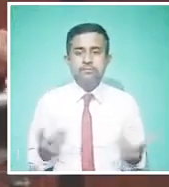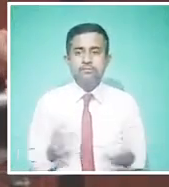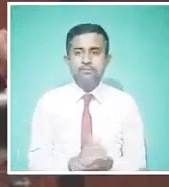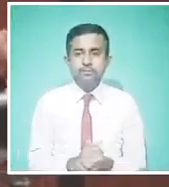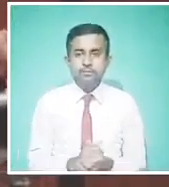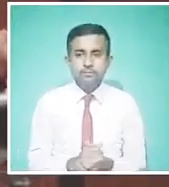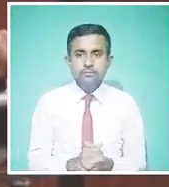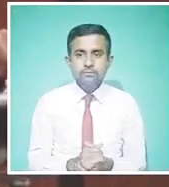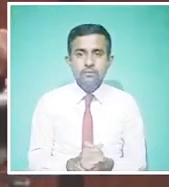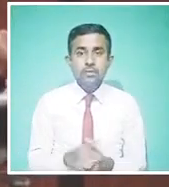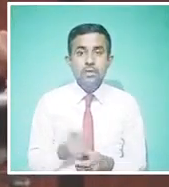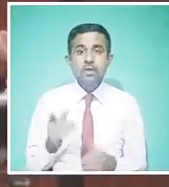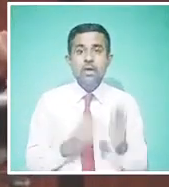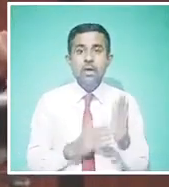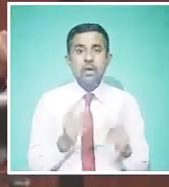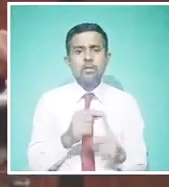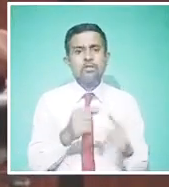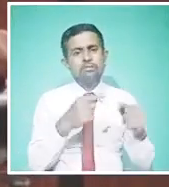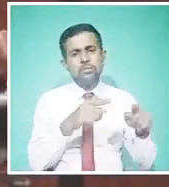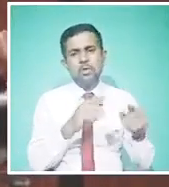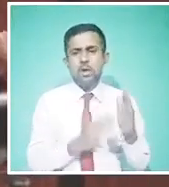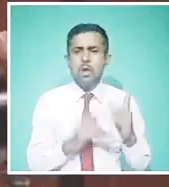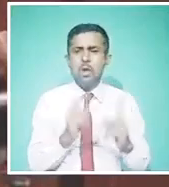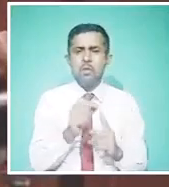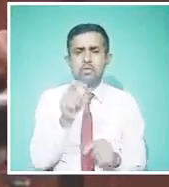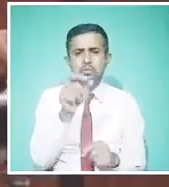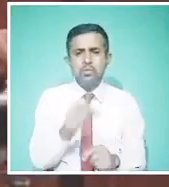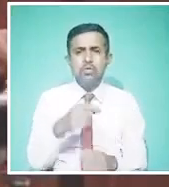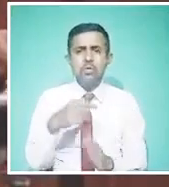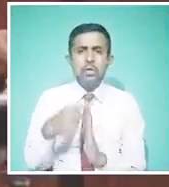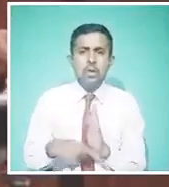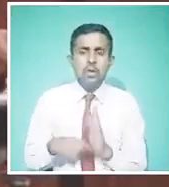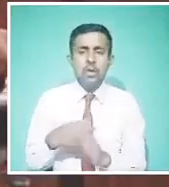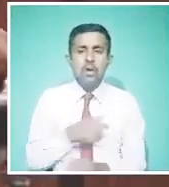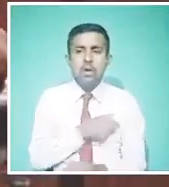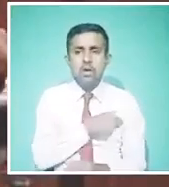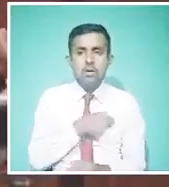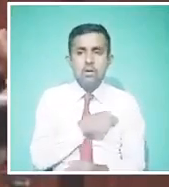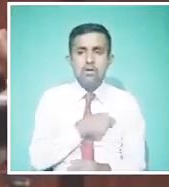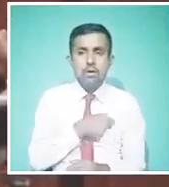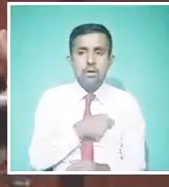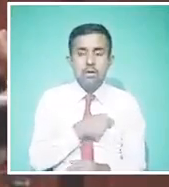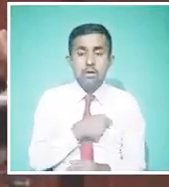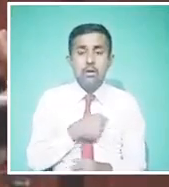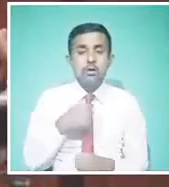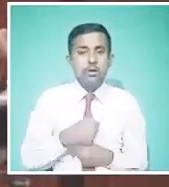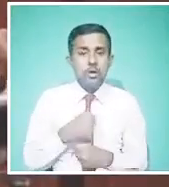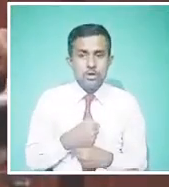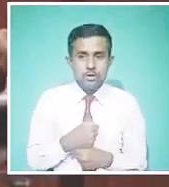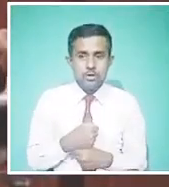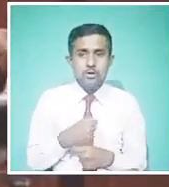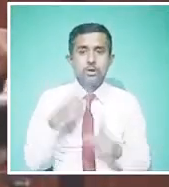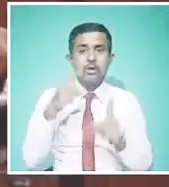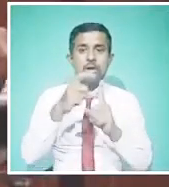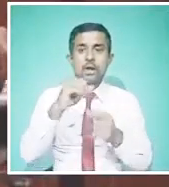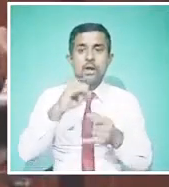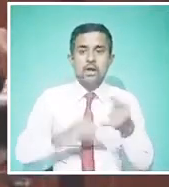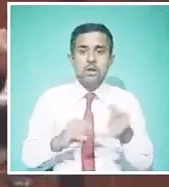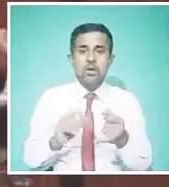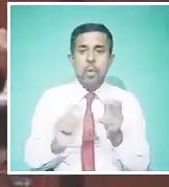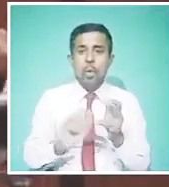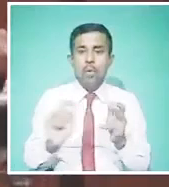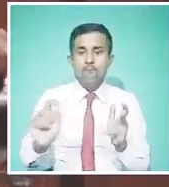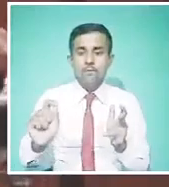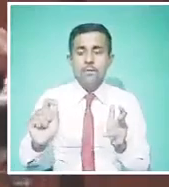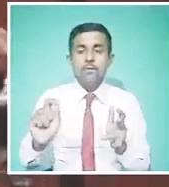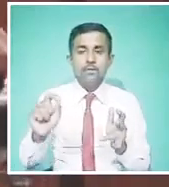அமைச்சர்கள், மாவட்ட அல்லது இந்த நாட்டினுடைய இந்த தலைமை அரசாங்கம், மாவட்ட செயலகங்கள் வாரியாக அவர்களுக்கான பணிப்புரைகளை